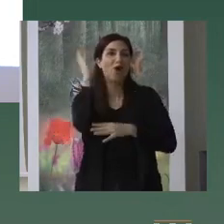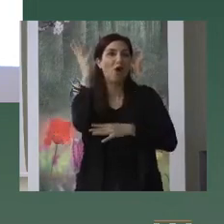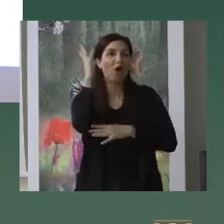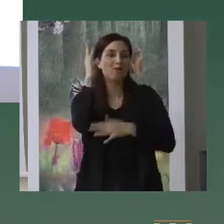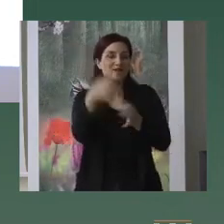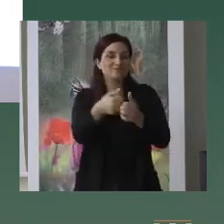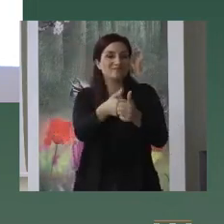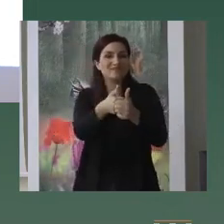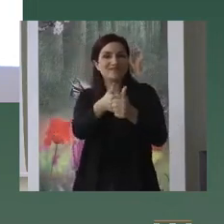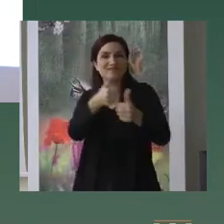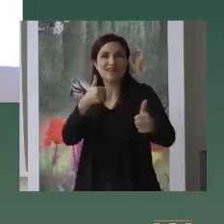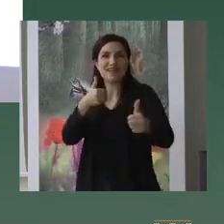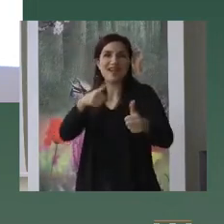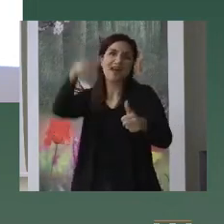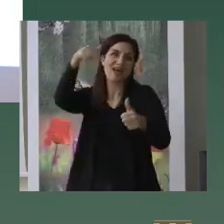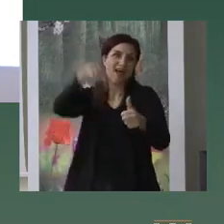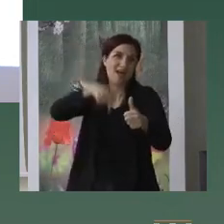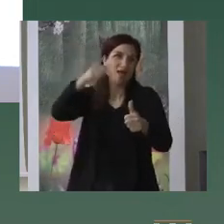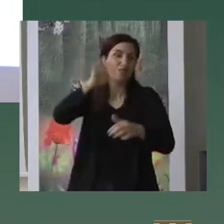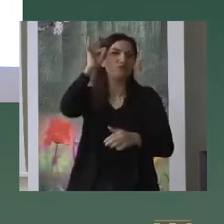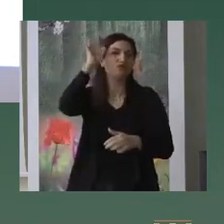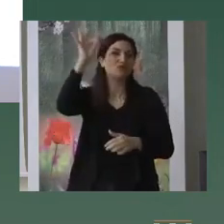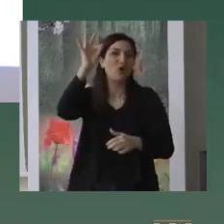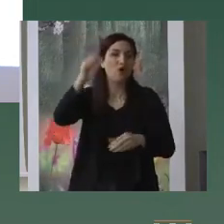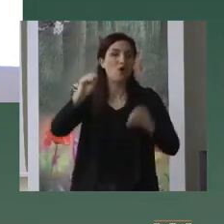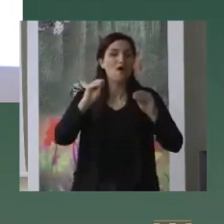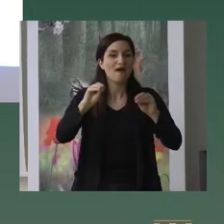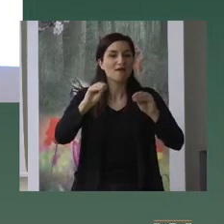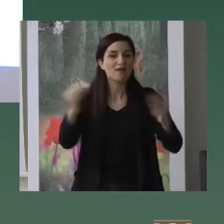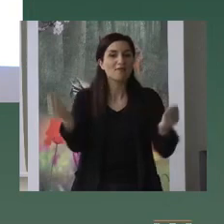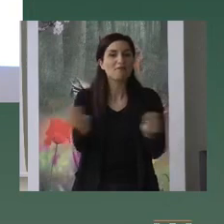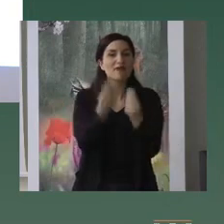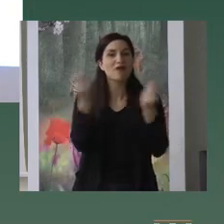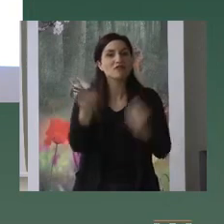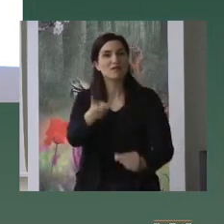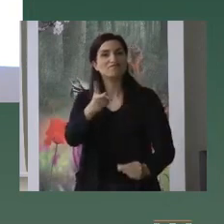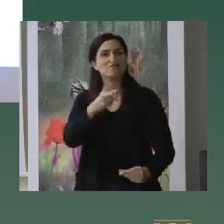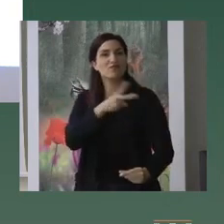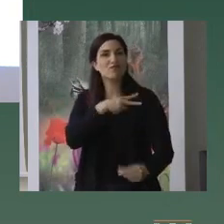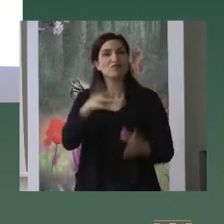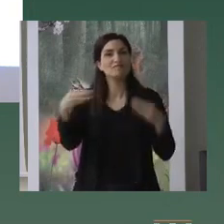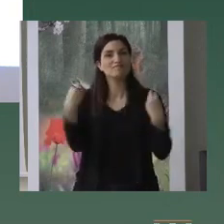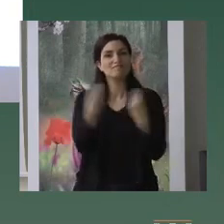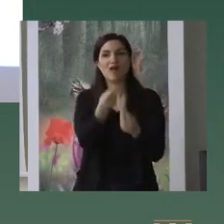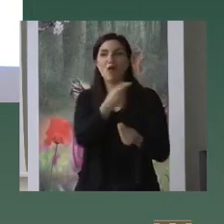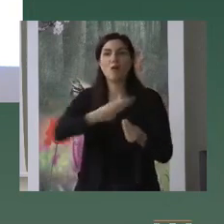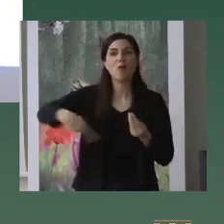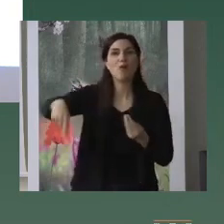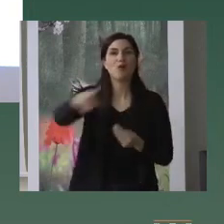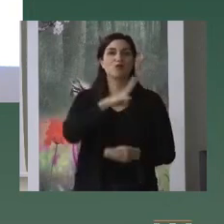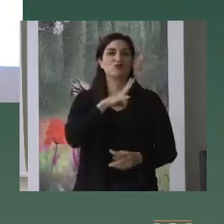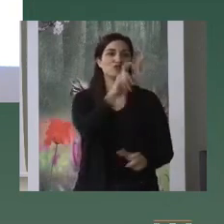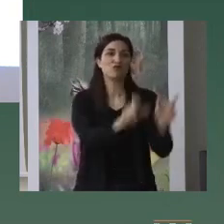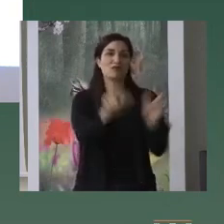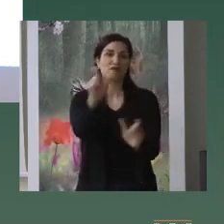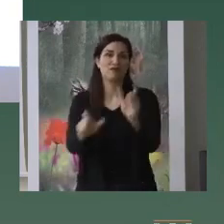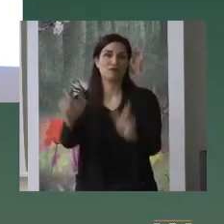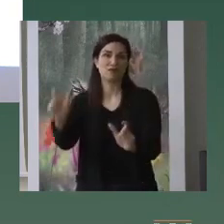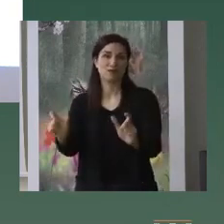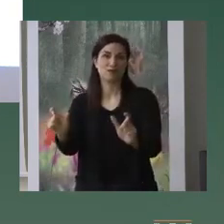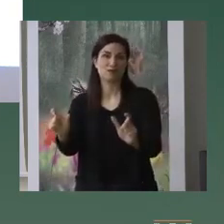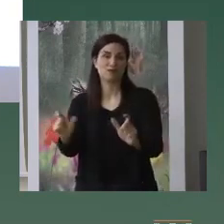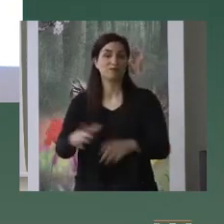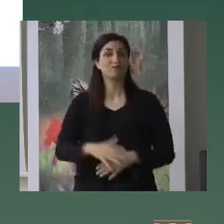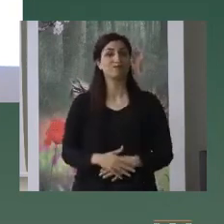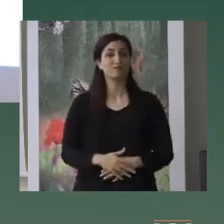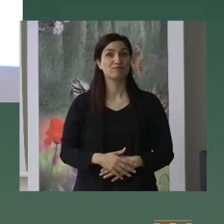με στόχο την εκπαίδευση, ποιοτική, περιβαλλοντική εκπαίδευση για όλους. Θα ήθελα, λόγω των